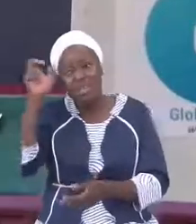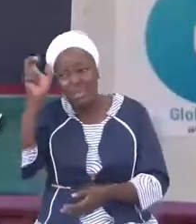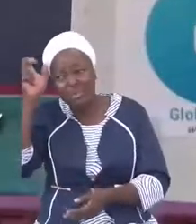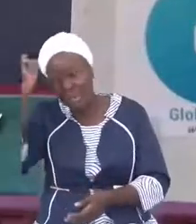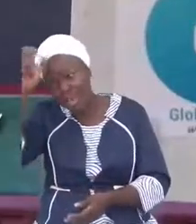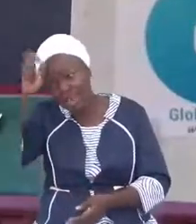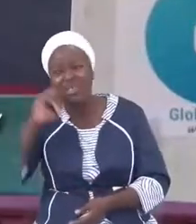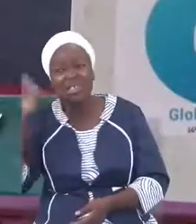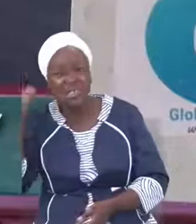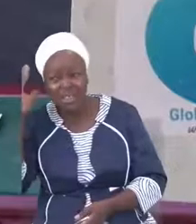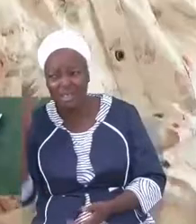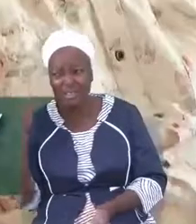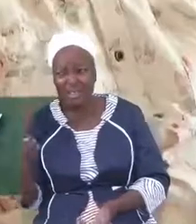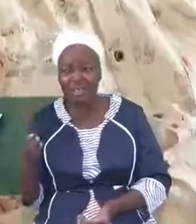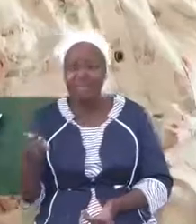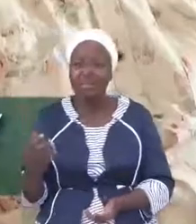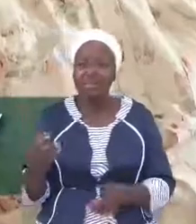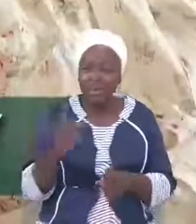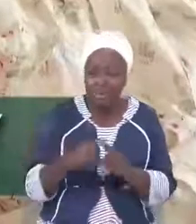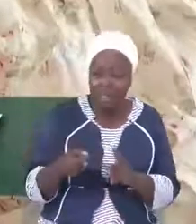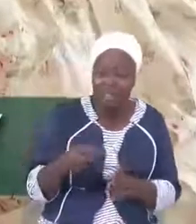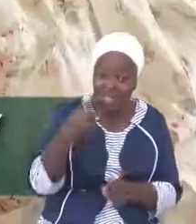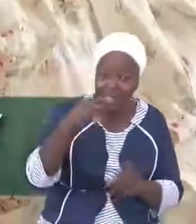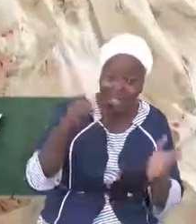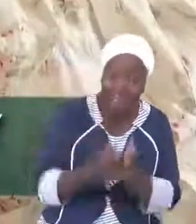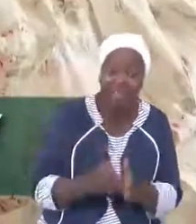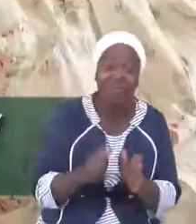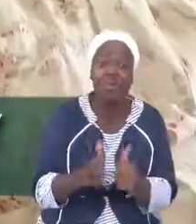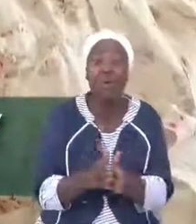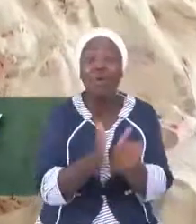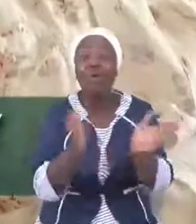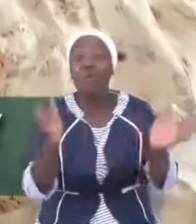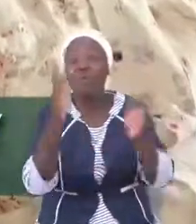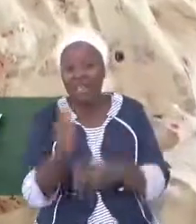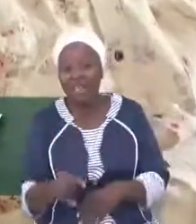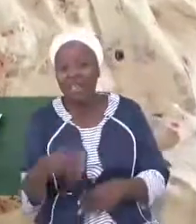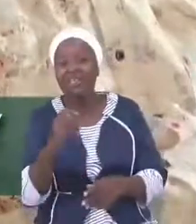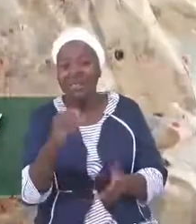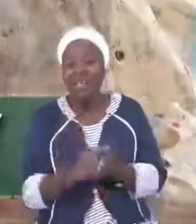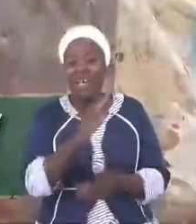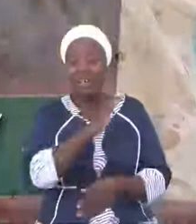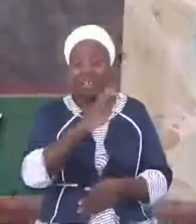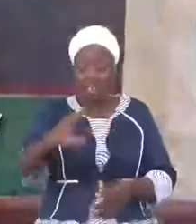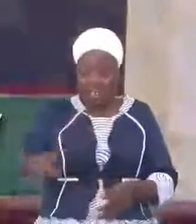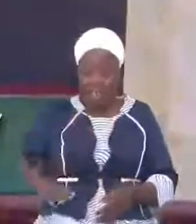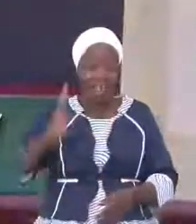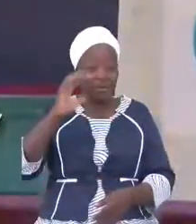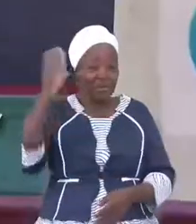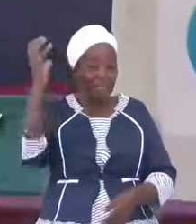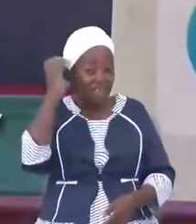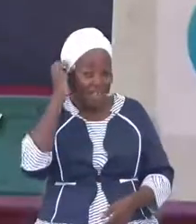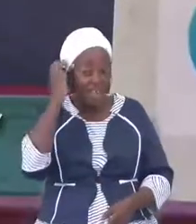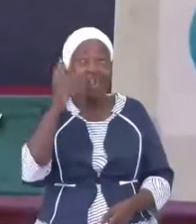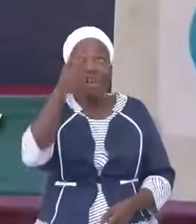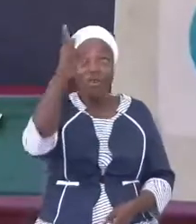dire, la raison? Je le dis pour que Dieu l'entende. Que Christ l'entende. Que le Saint-Esprit